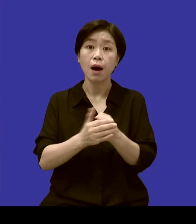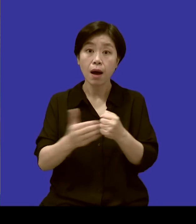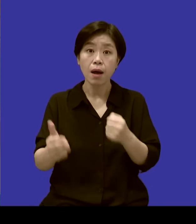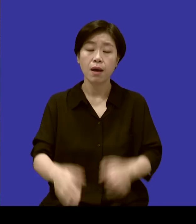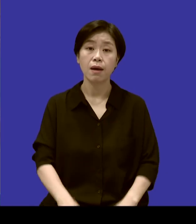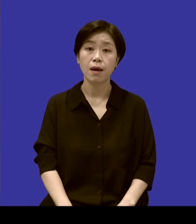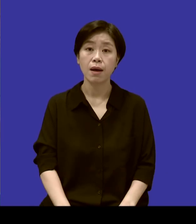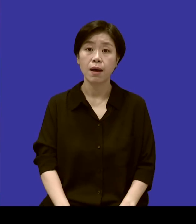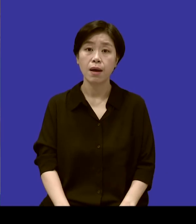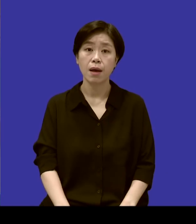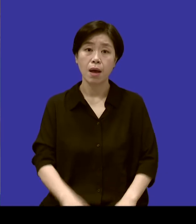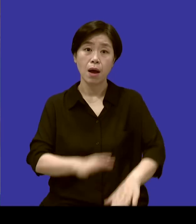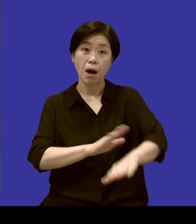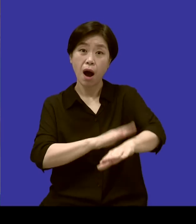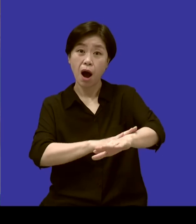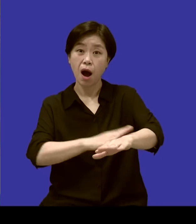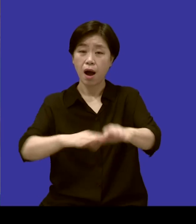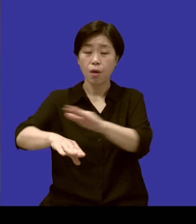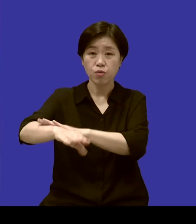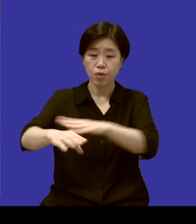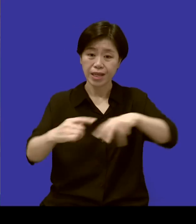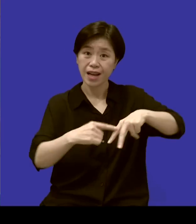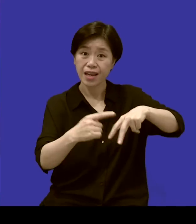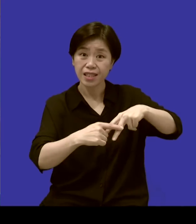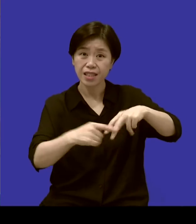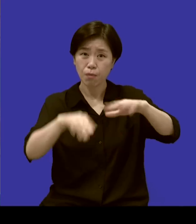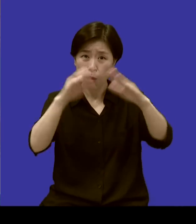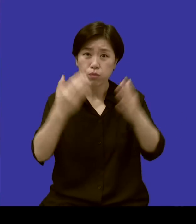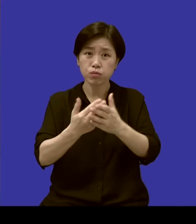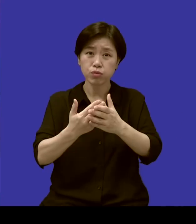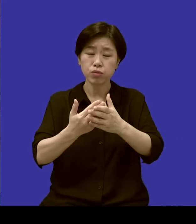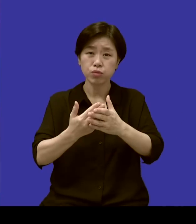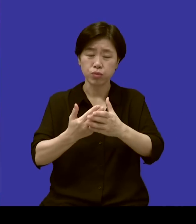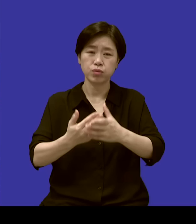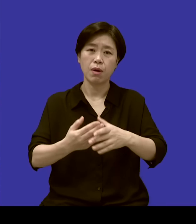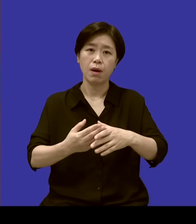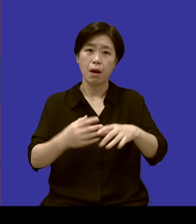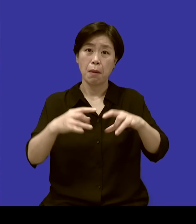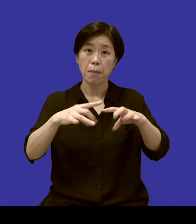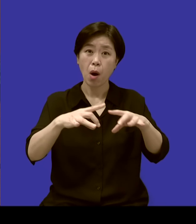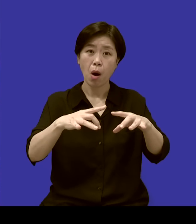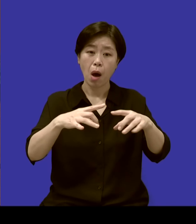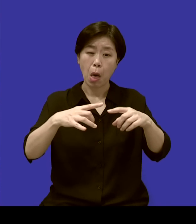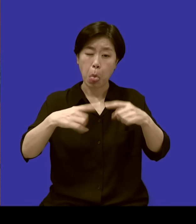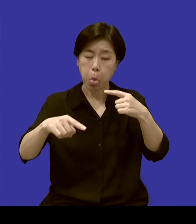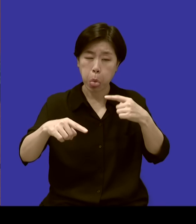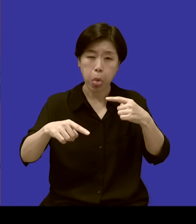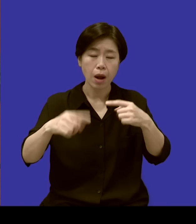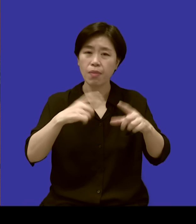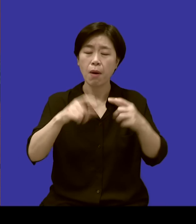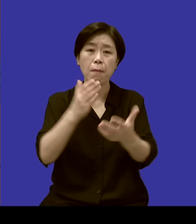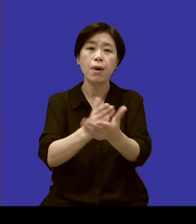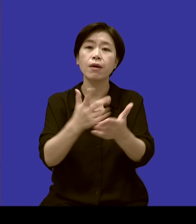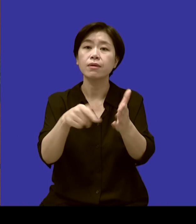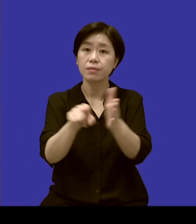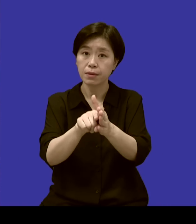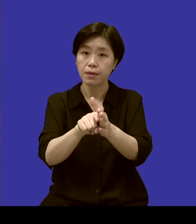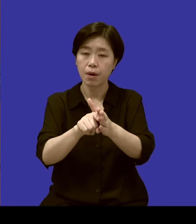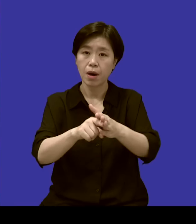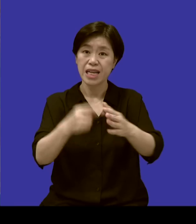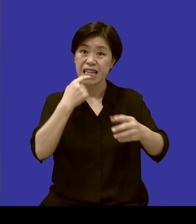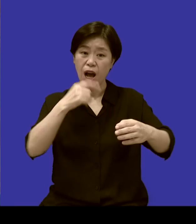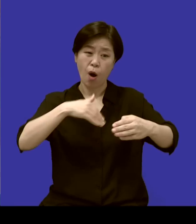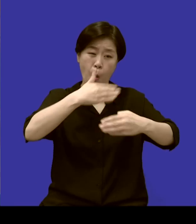되기 때문에 일단 압박을 주지 않기 위해서 천장에서 쇠줄을 달아서 이게 다 들려있는 거예요. 그거를 딱 보는 순간에 그